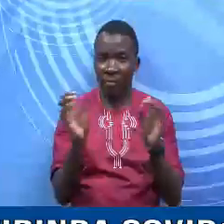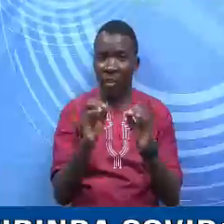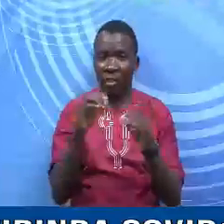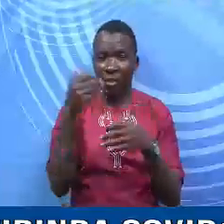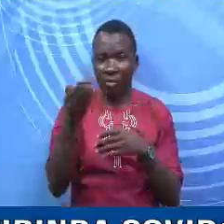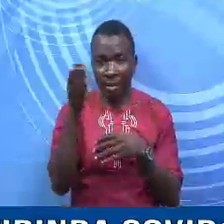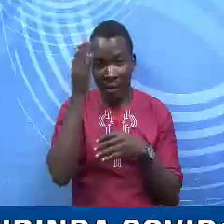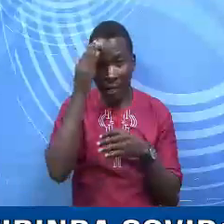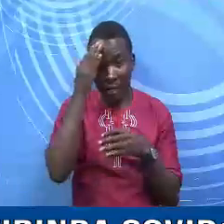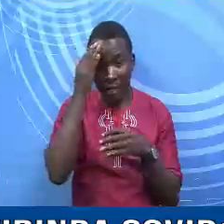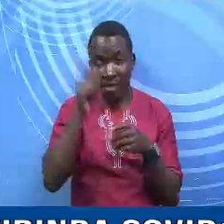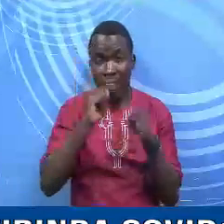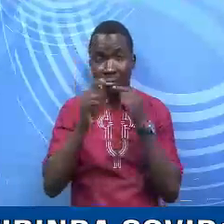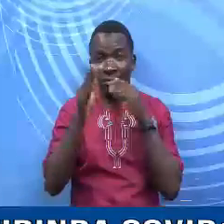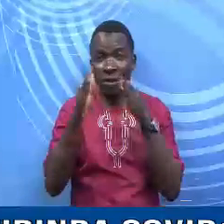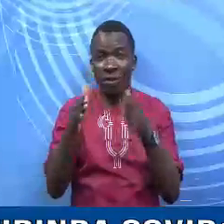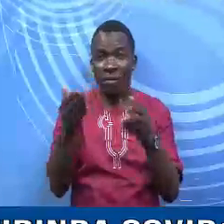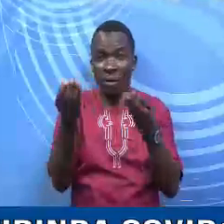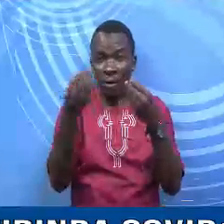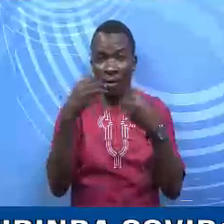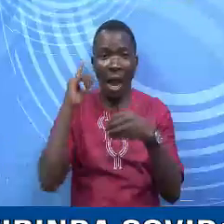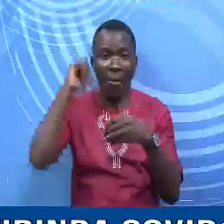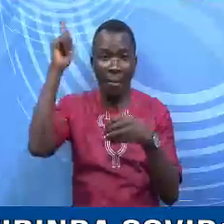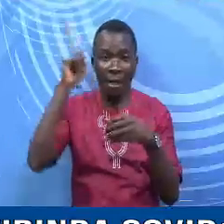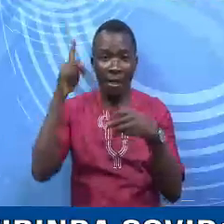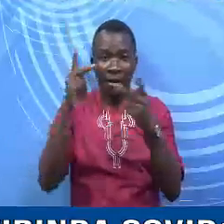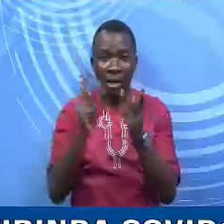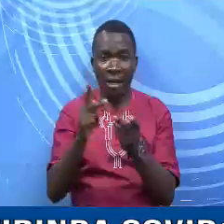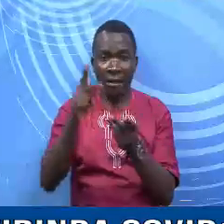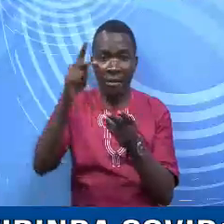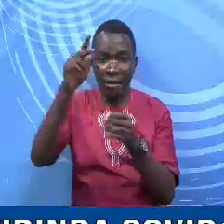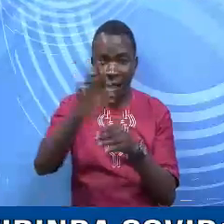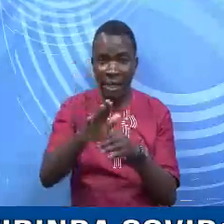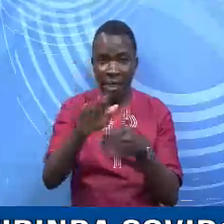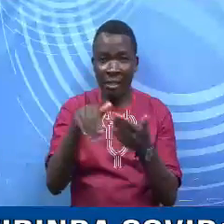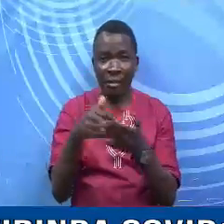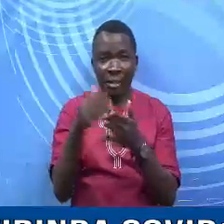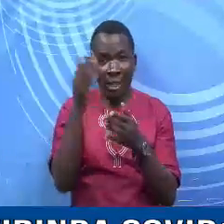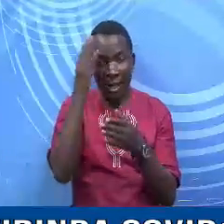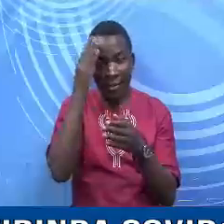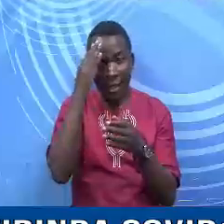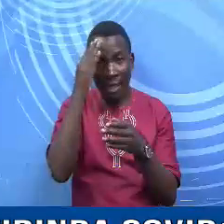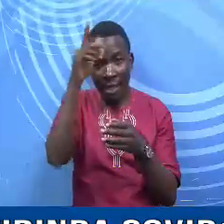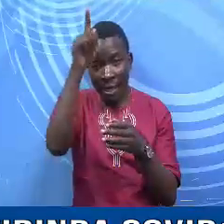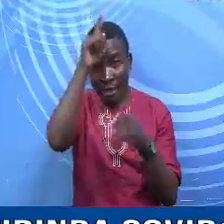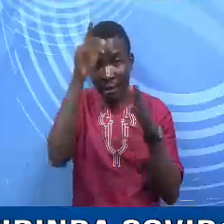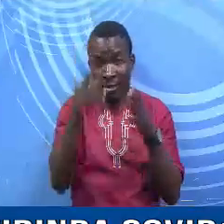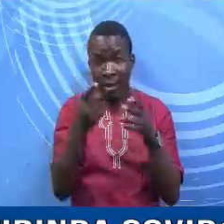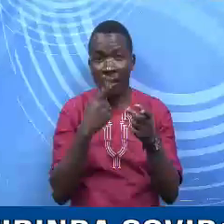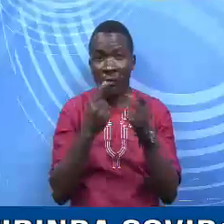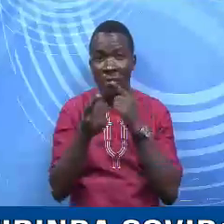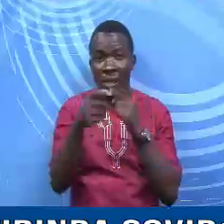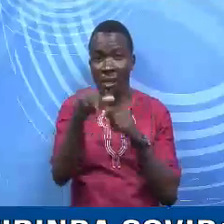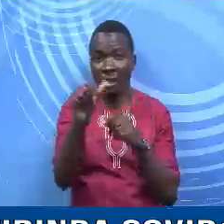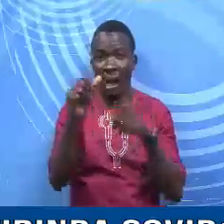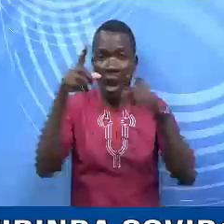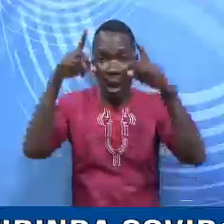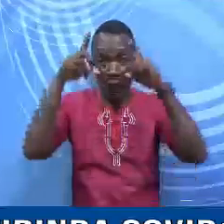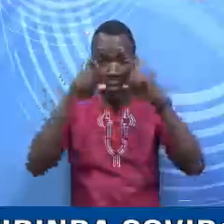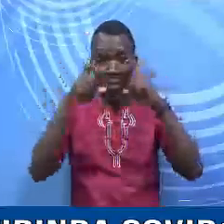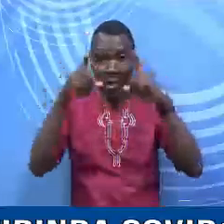bahereye ubwo baduha ingenza aho tukandagiye hose akamenya abaturage tuvuganye nabo ariko agenda dufotora